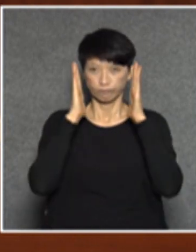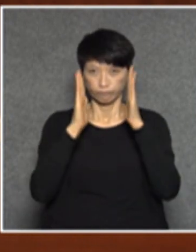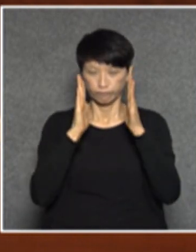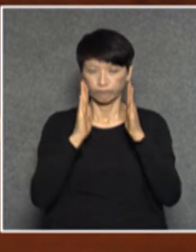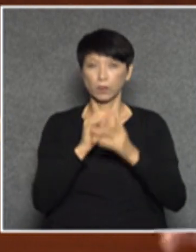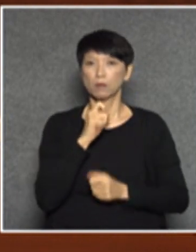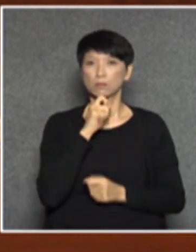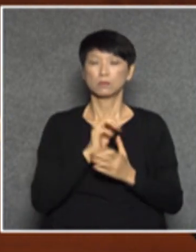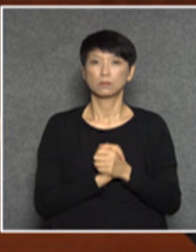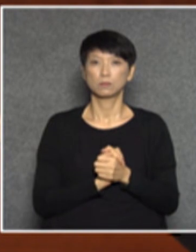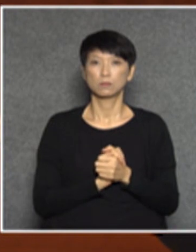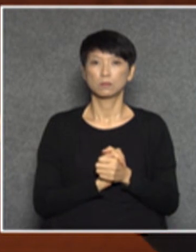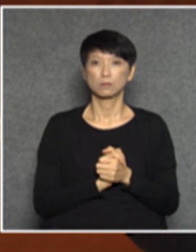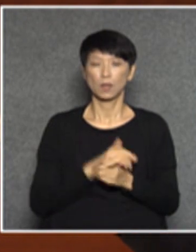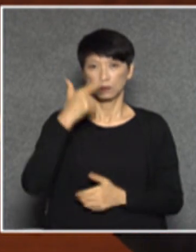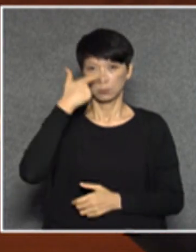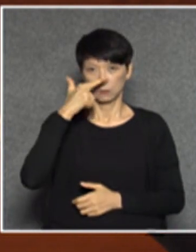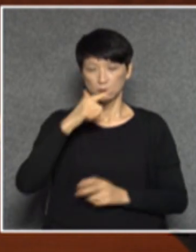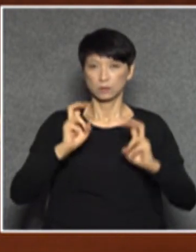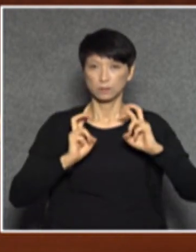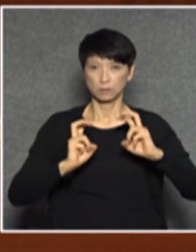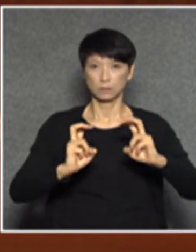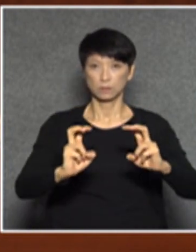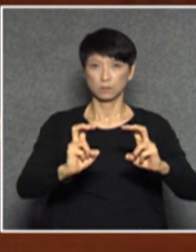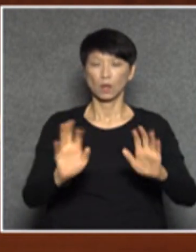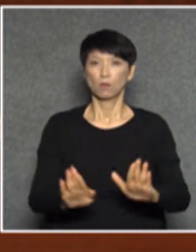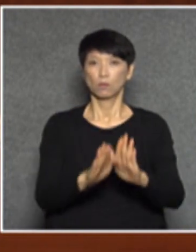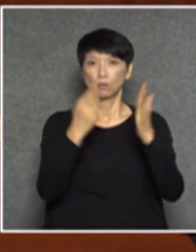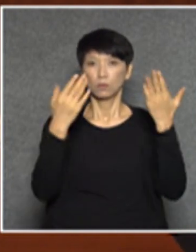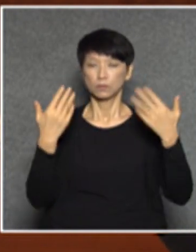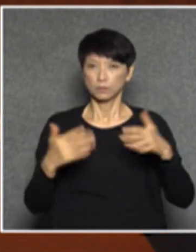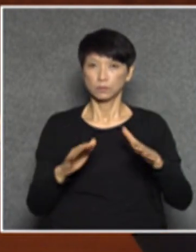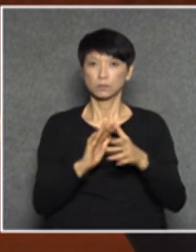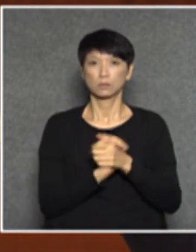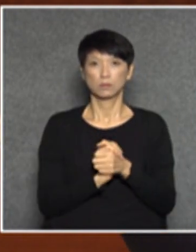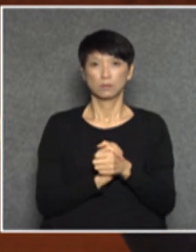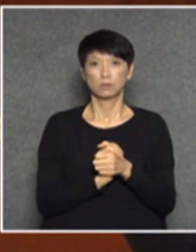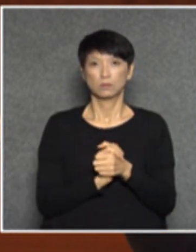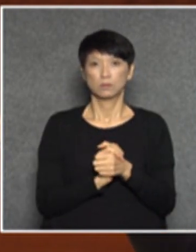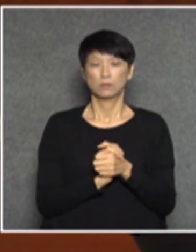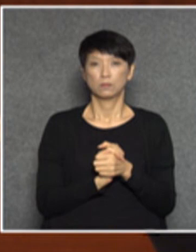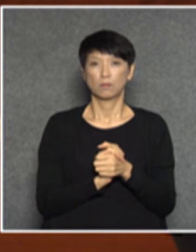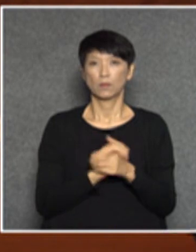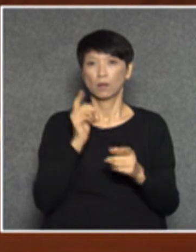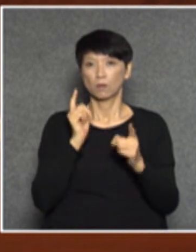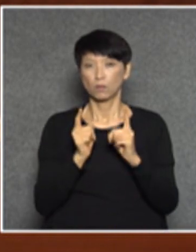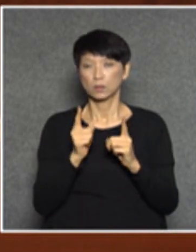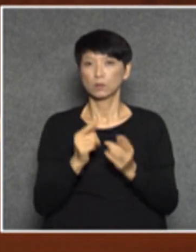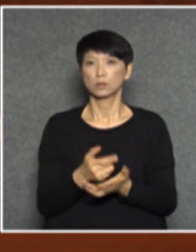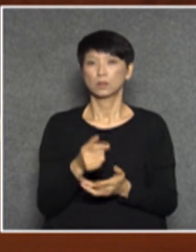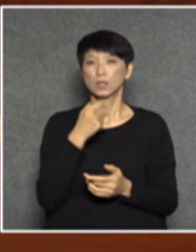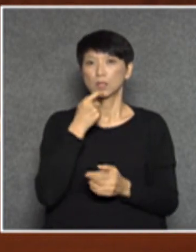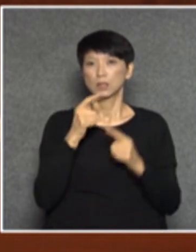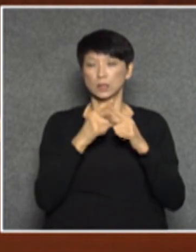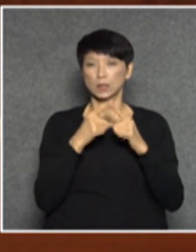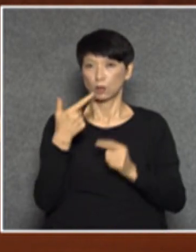是我們有新的鐵路啟用之後，會不會在某些比較受歡迎的轉